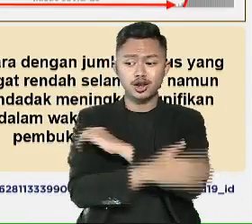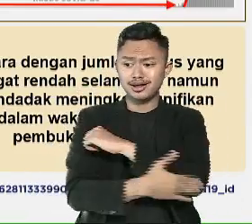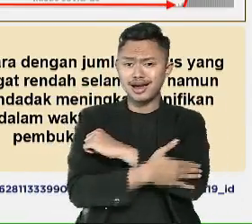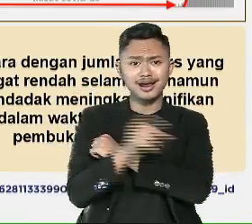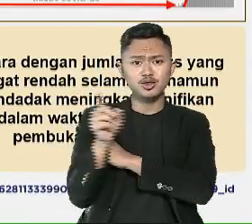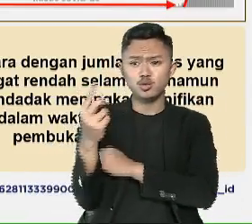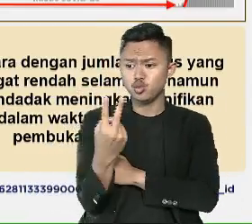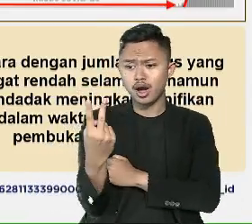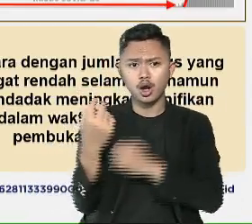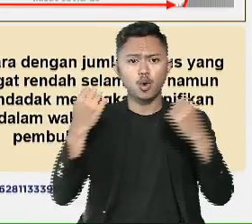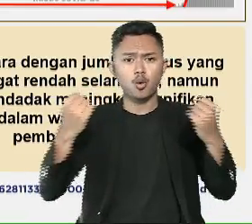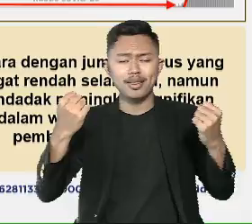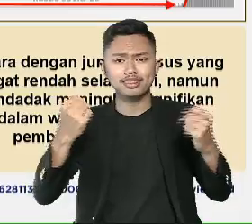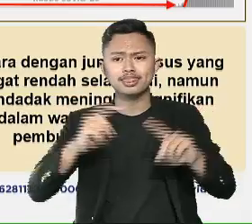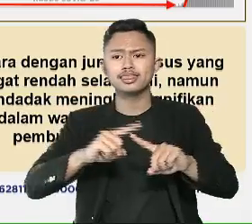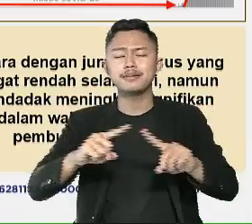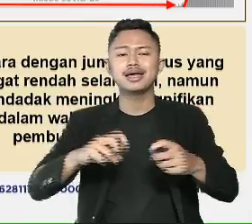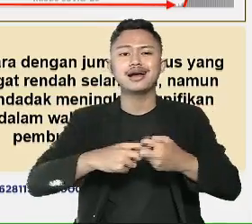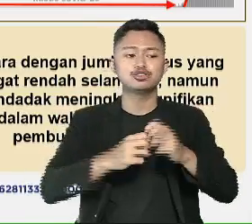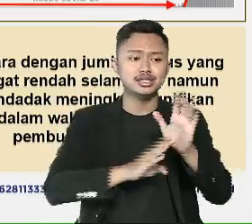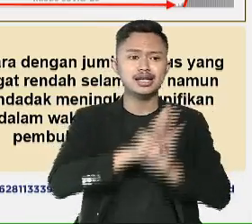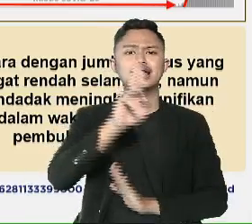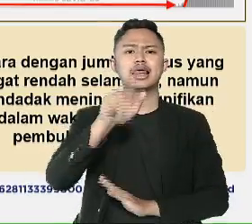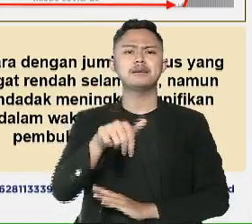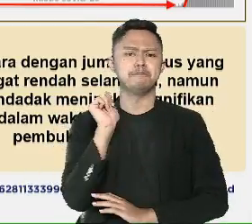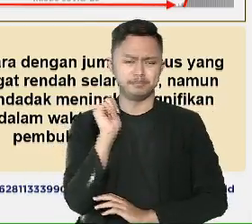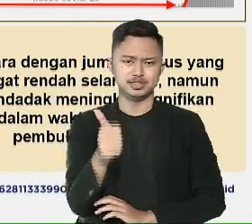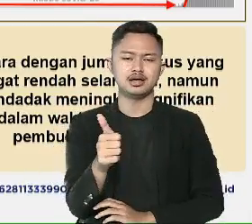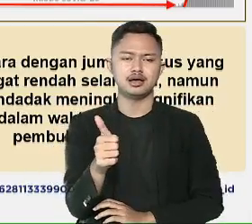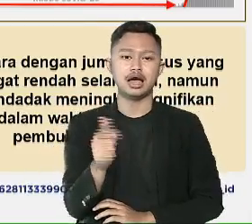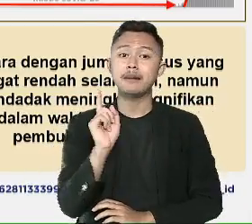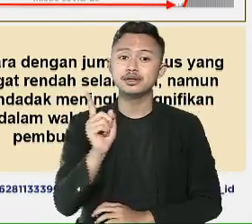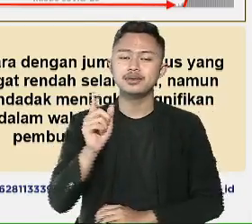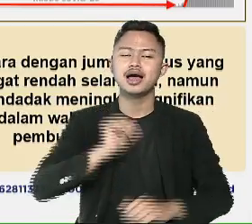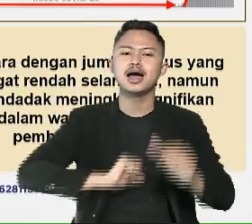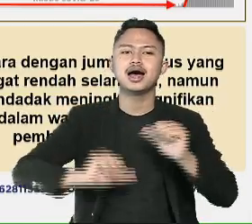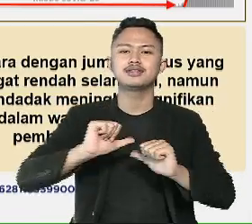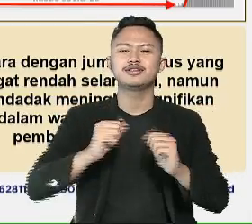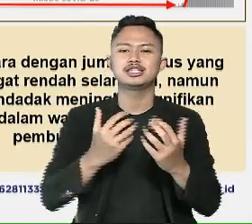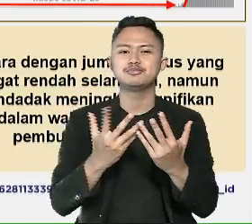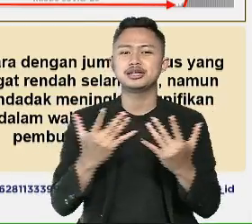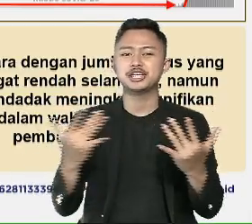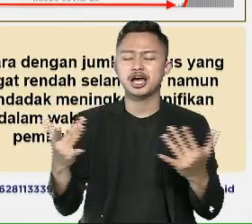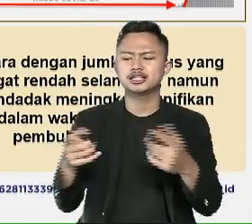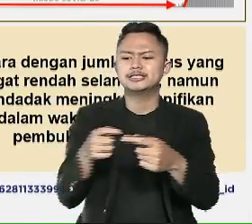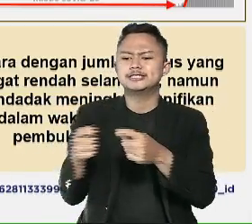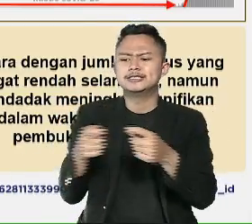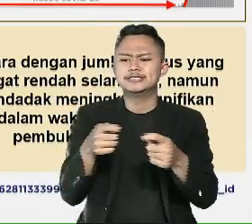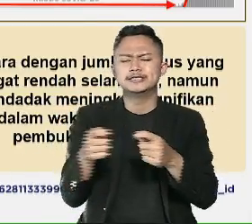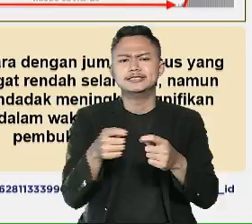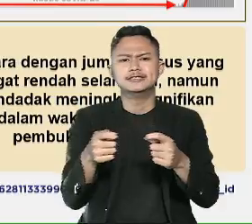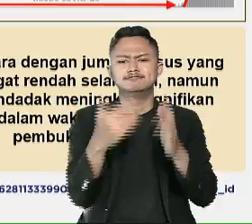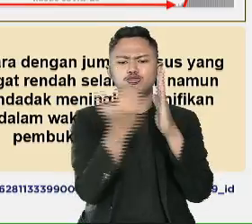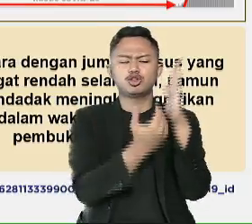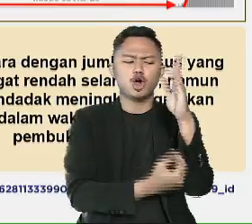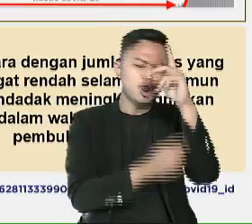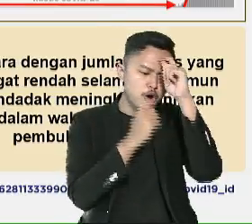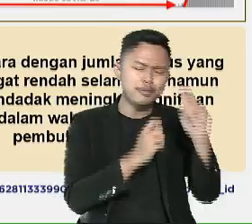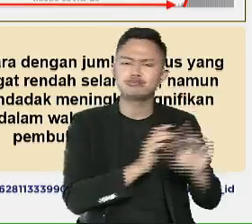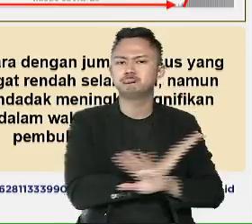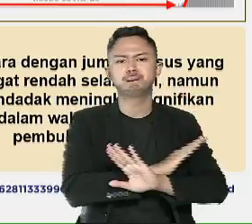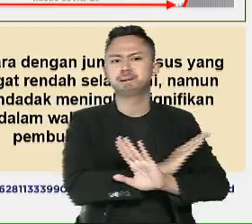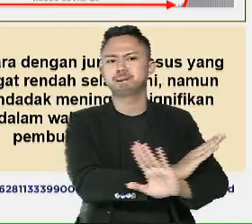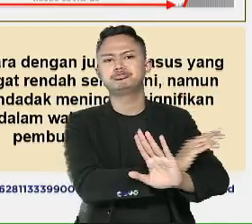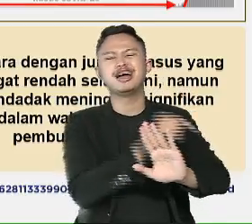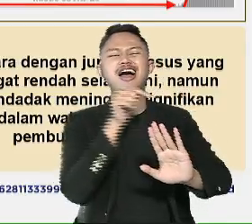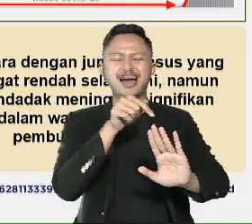tetap dapat meningkat kasusnya karena aktivitas masyarakat yang tidak sejalan dengan disiplin protokol